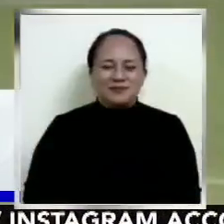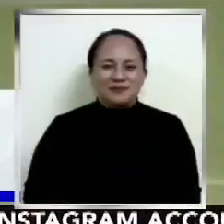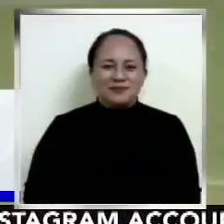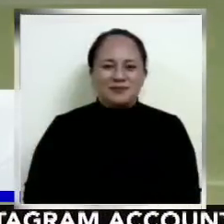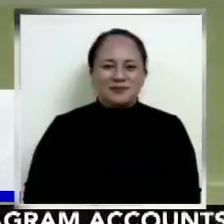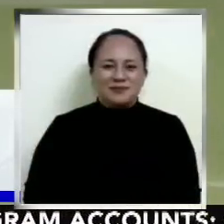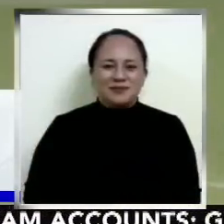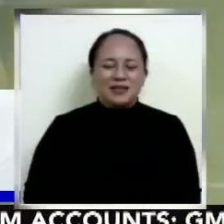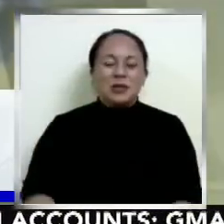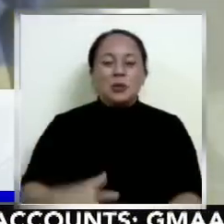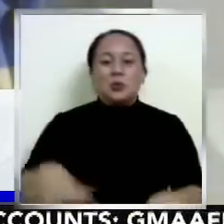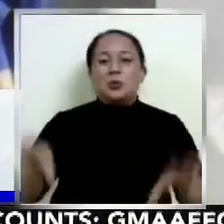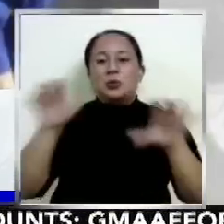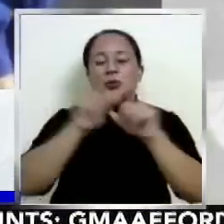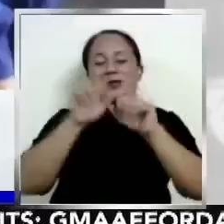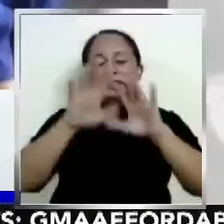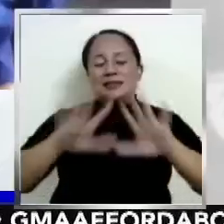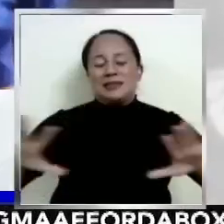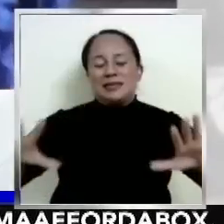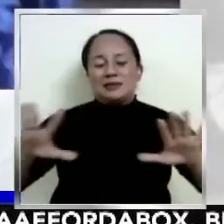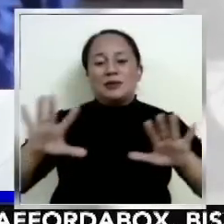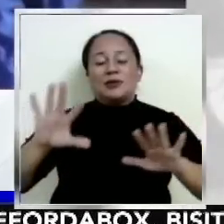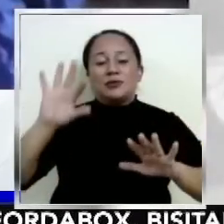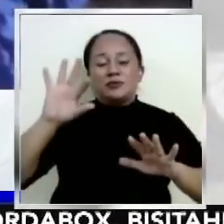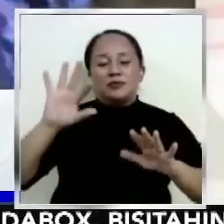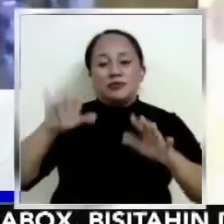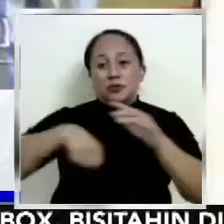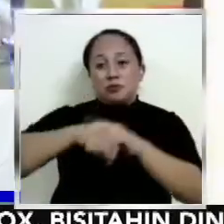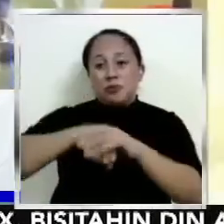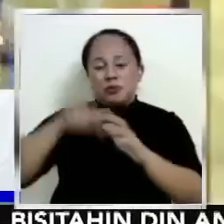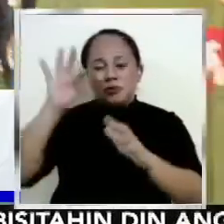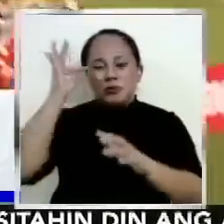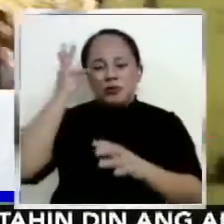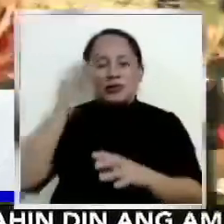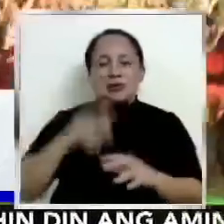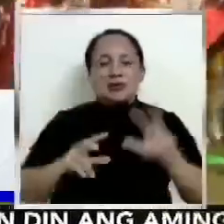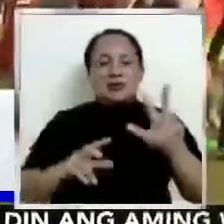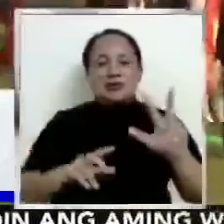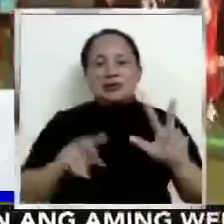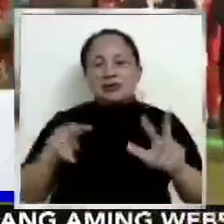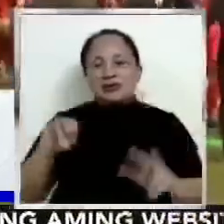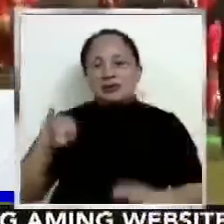Nagtapos ang ASEAN Football Federation Women's Championship sa score ng 3-0.